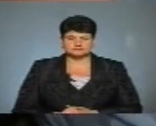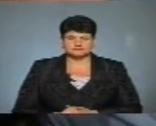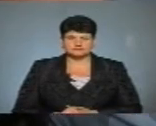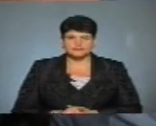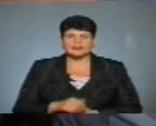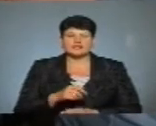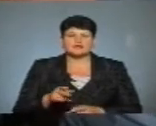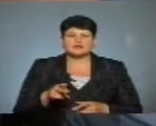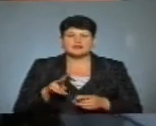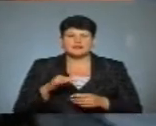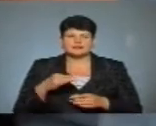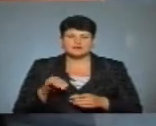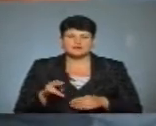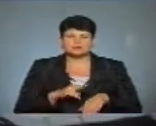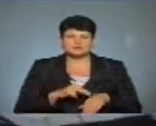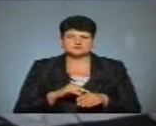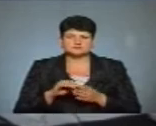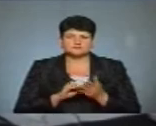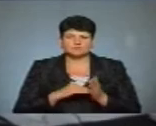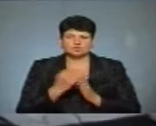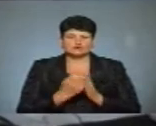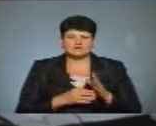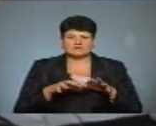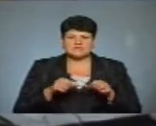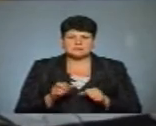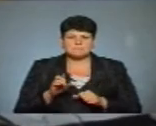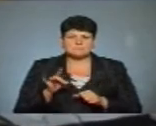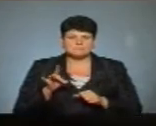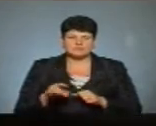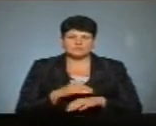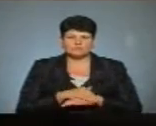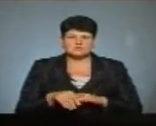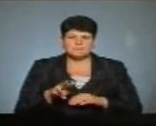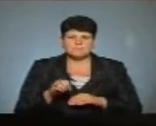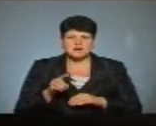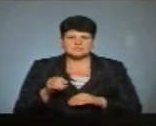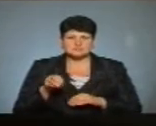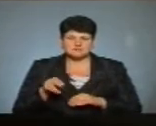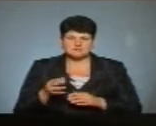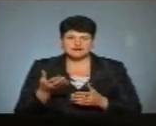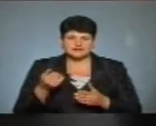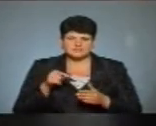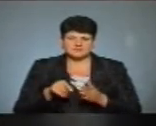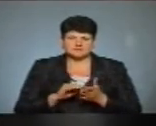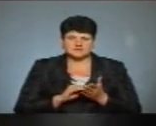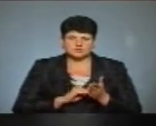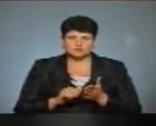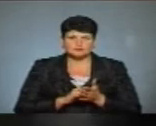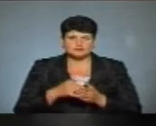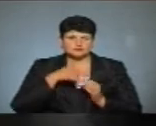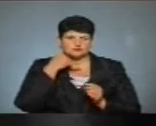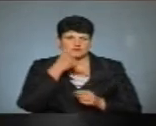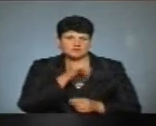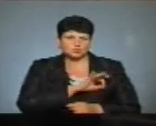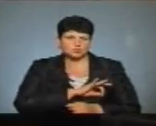Лейтенант поліції Тарас Мотолько складає протокол на власників бару на вулиці Мазепи. Перед тим, як заповнювати документ, вони зателефонували до